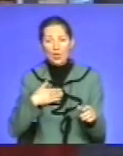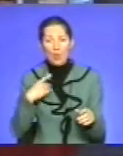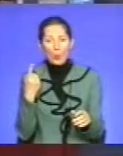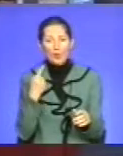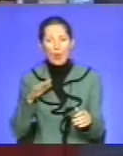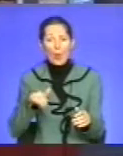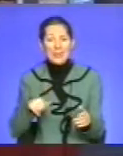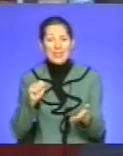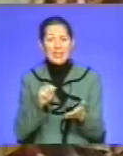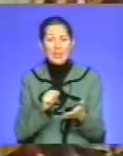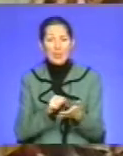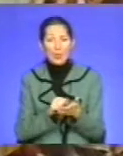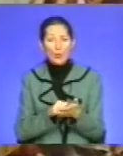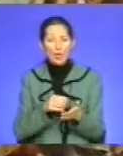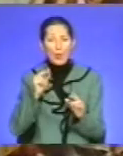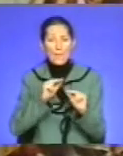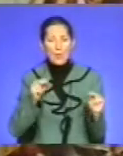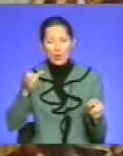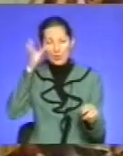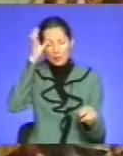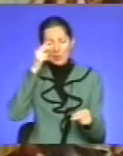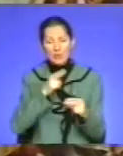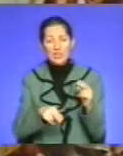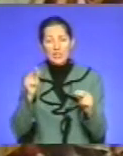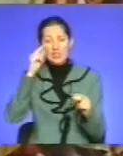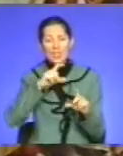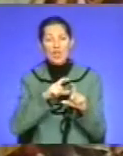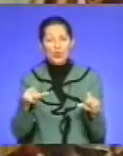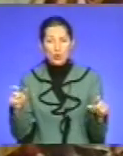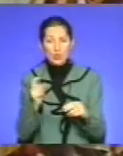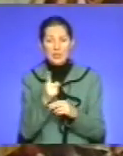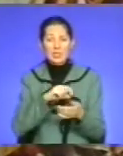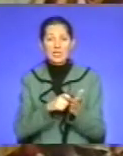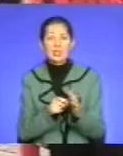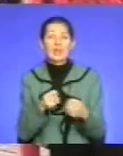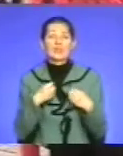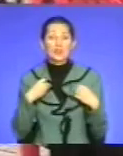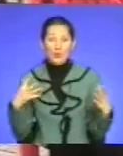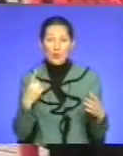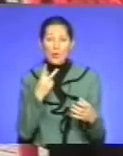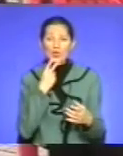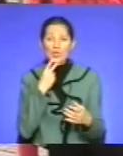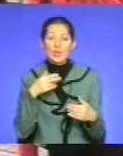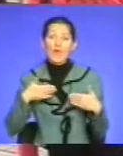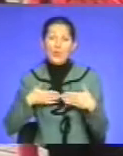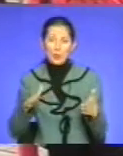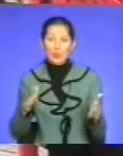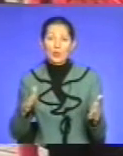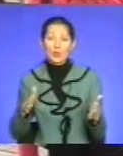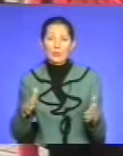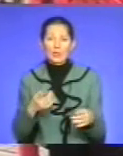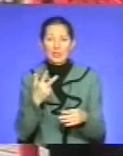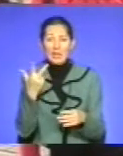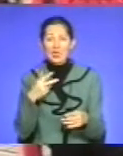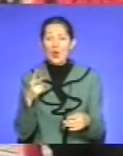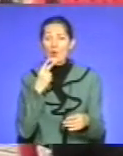післядипломної педагогічної освіти. Завершення навчання у школі 11-класники відсвяткують 1 червня на випускному і вже 3